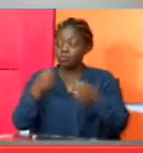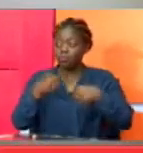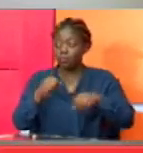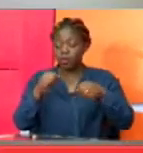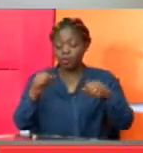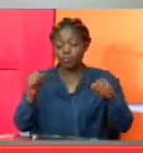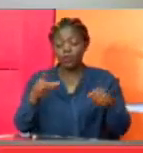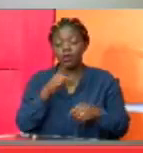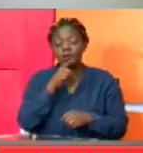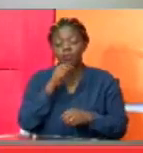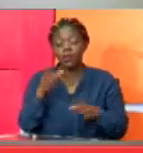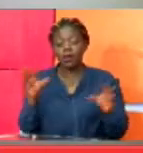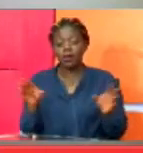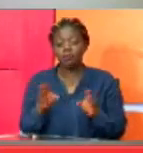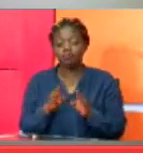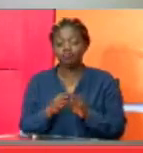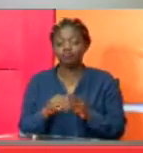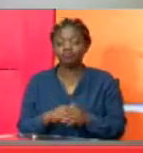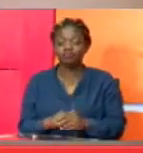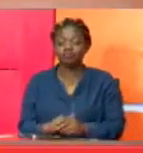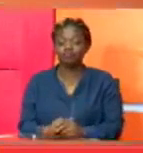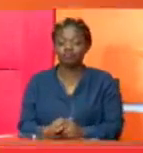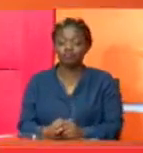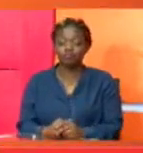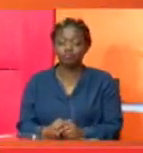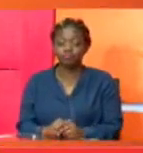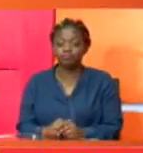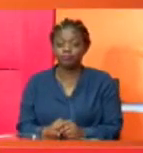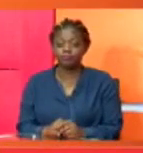Kasasa yakusakidde eggulire lino ku Lwabukedde TV.